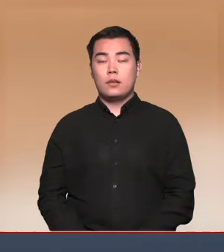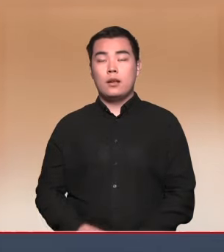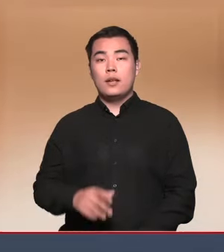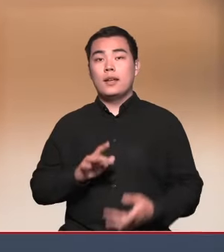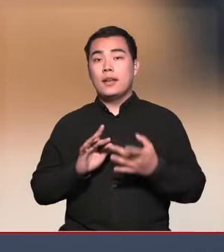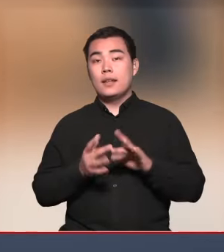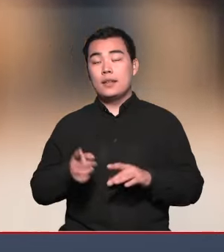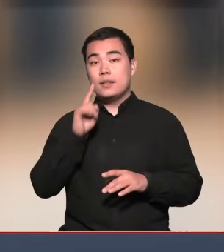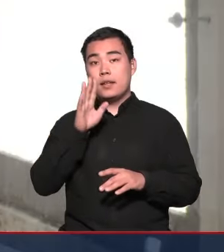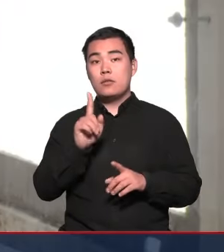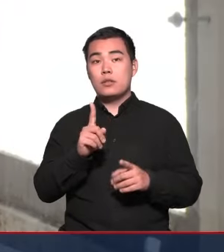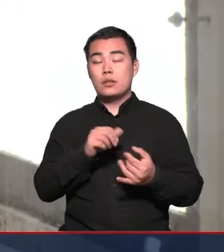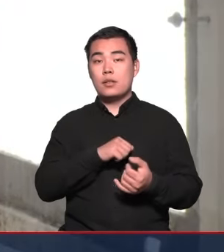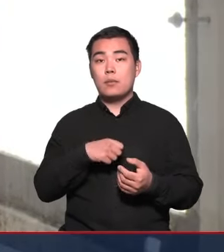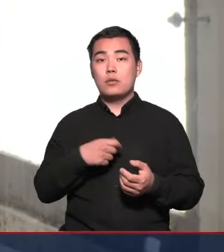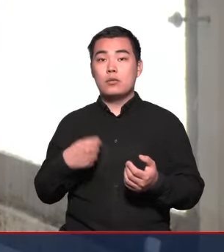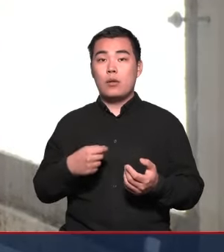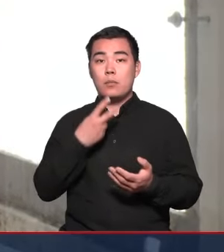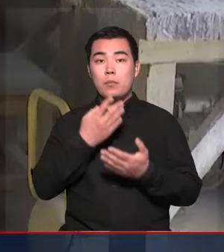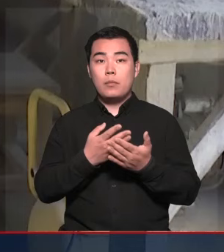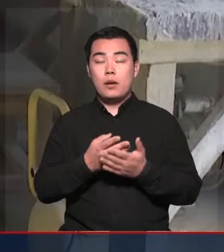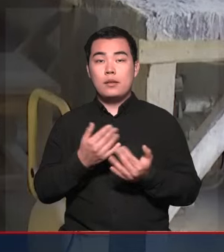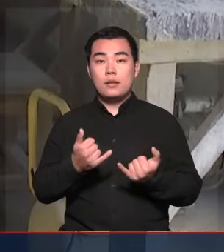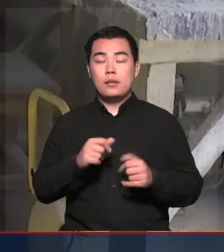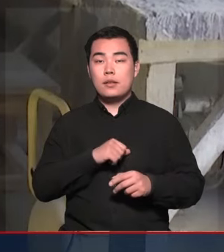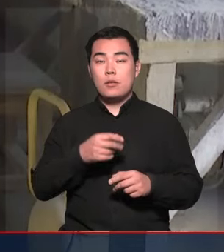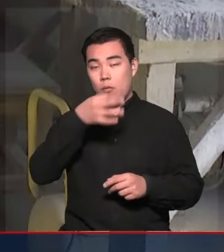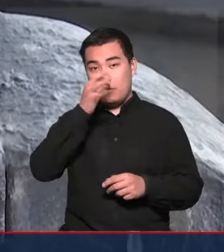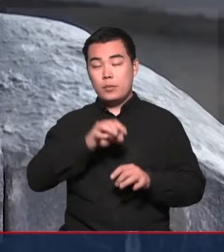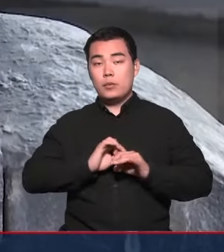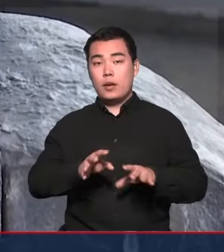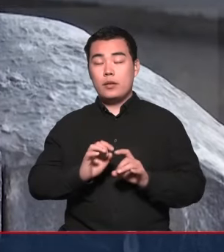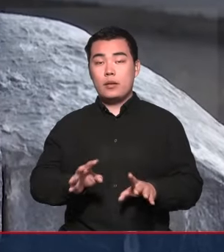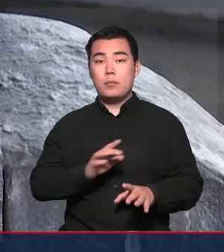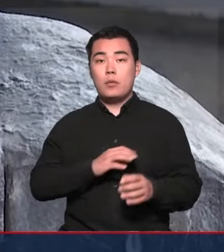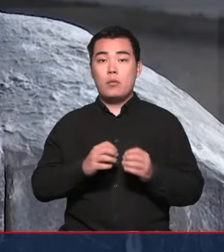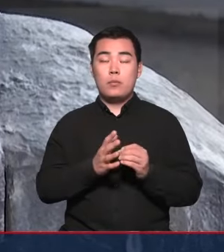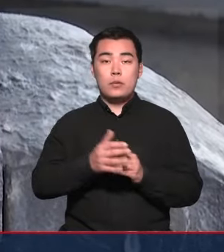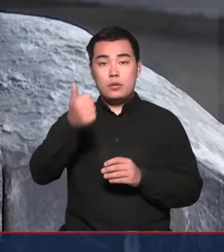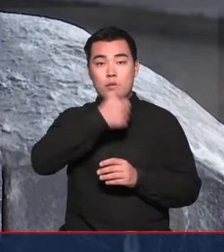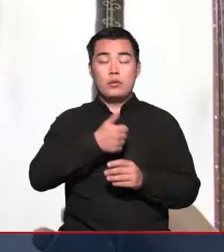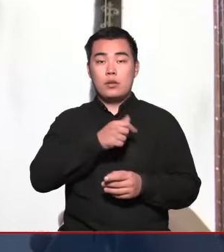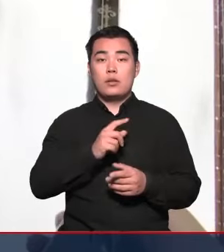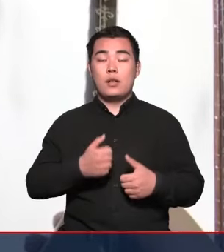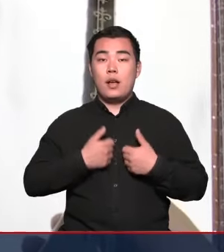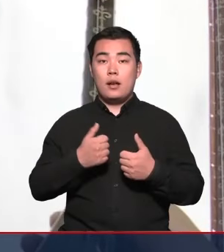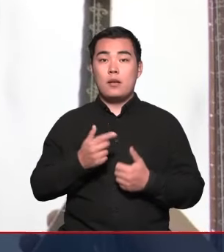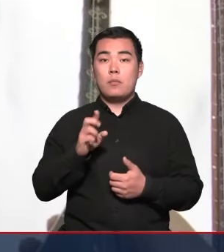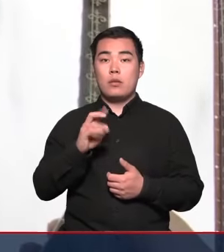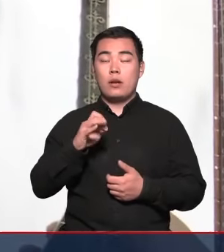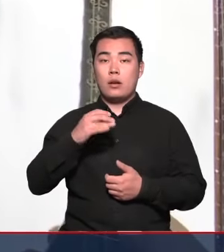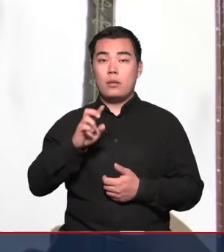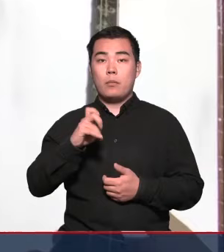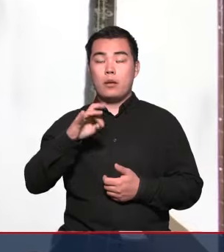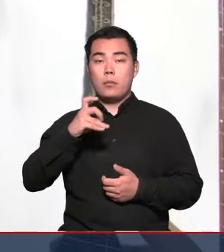Ғаламторда танымалдылығы артқан домбыраны сатып алушылар көбейген. Шымкенттік шебер осылай дейді. 15 жыл бойы қос шекті құрастырумен айналысатын Мұталхан Байырбеков